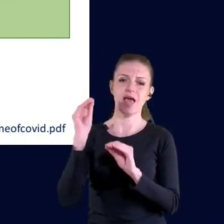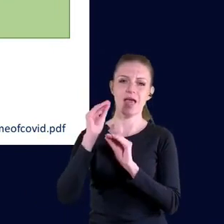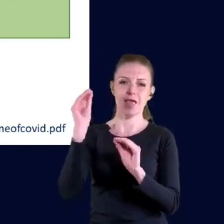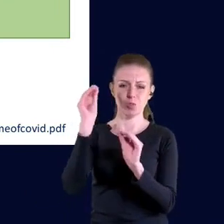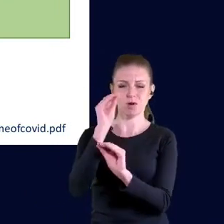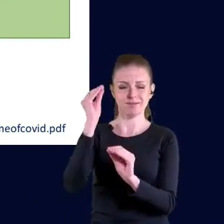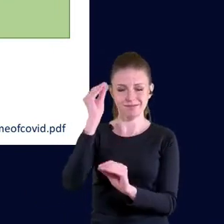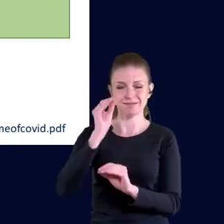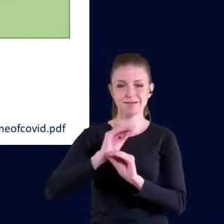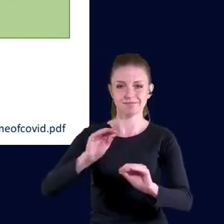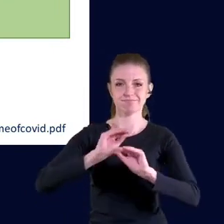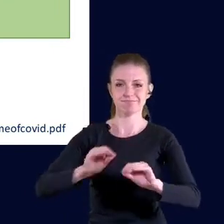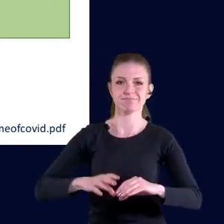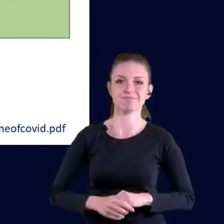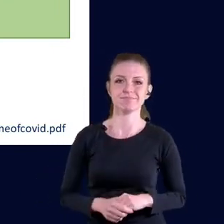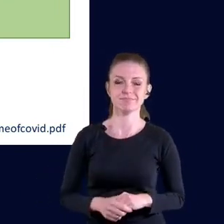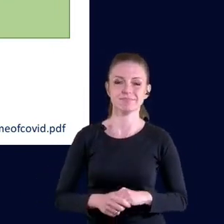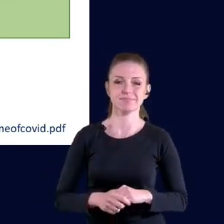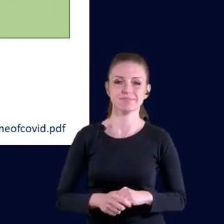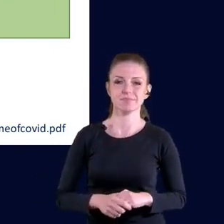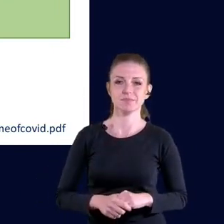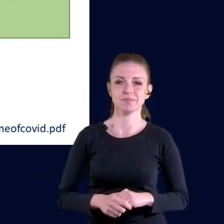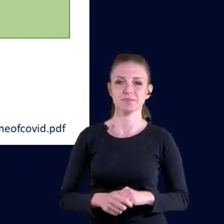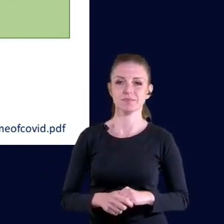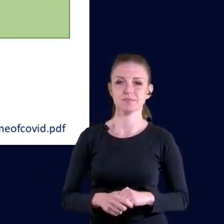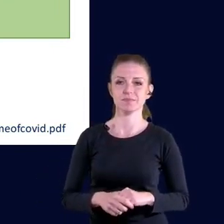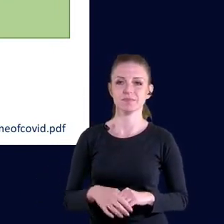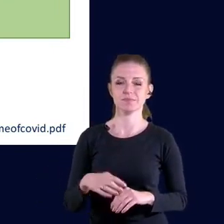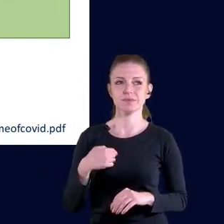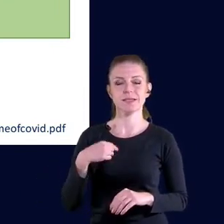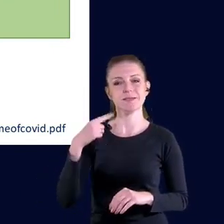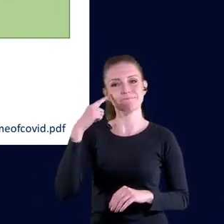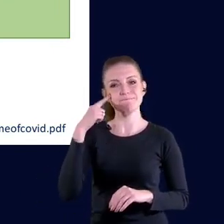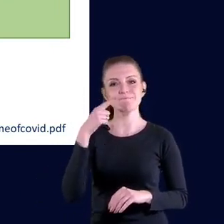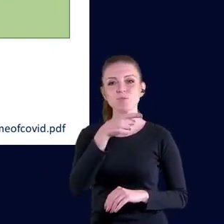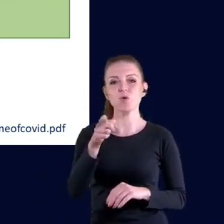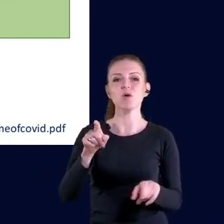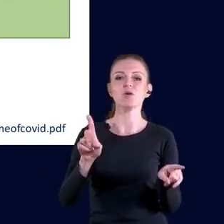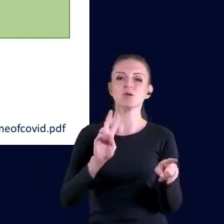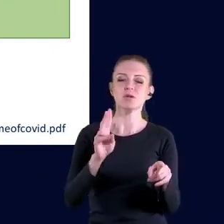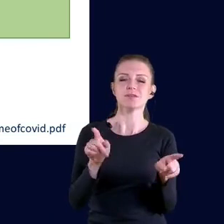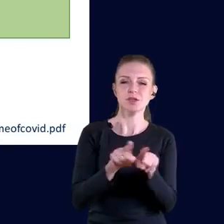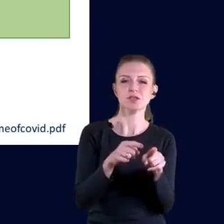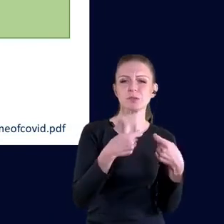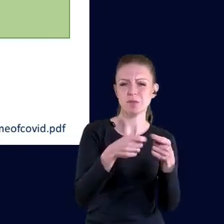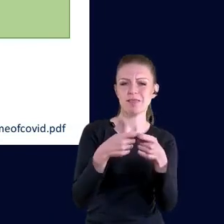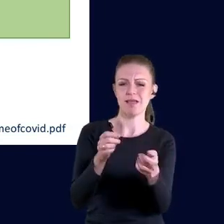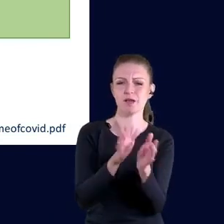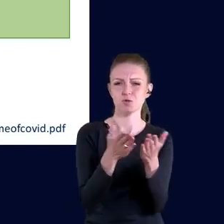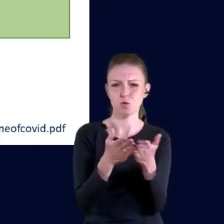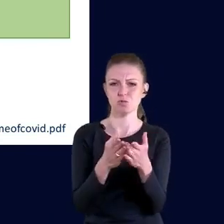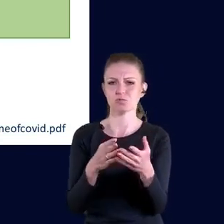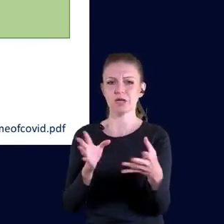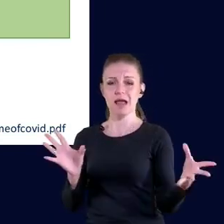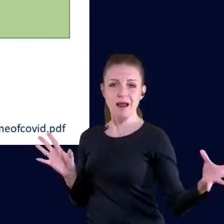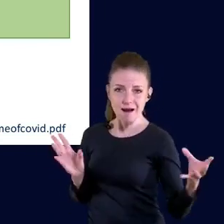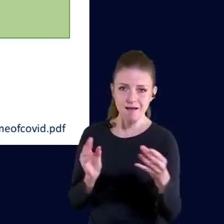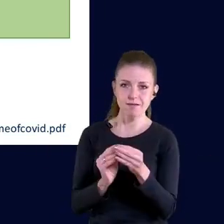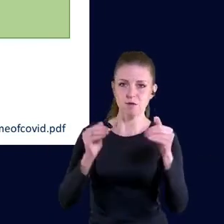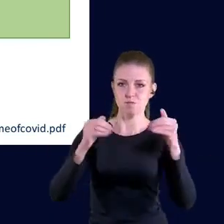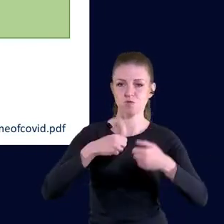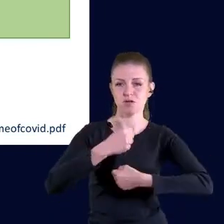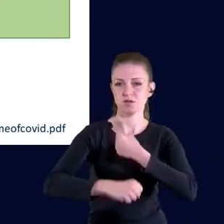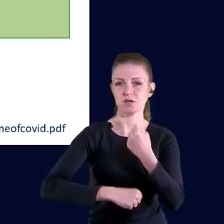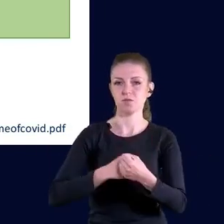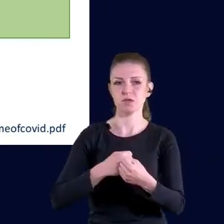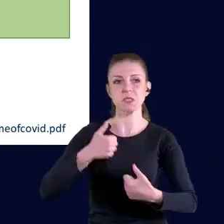wierzymy że działając również wspólnie z wydawcami komercyjnymi bo na rynku jest miejsce dla wszystkich możemy zapewnić